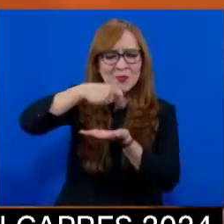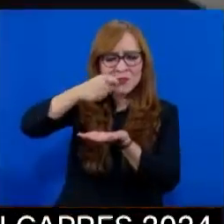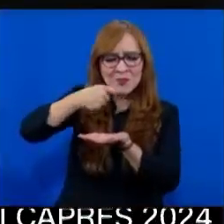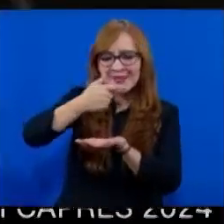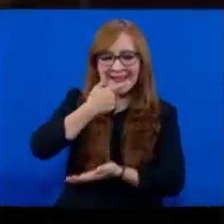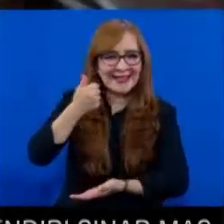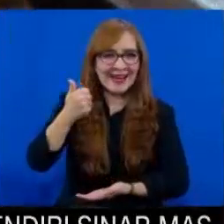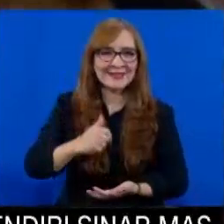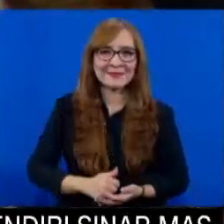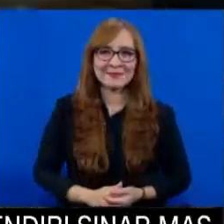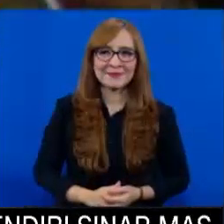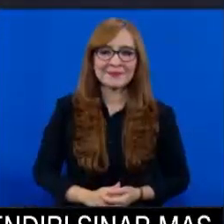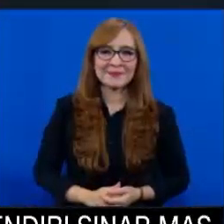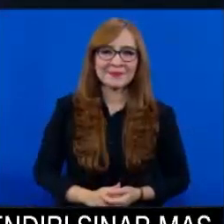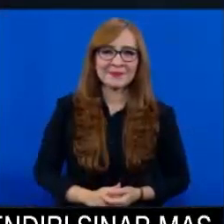gitu.